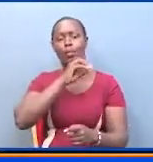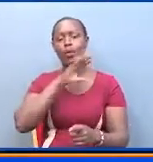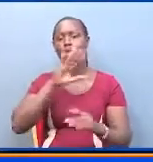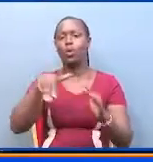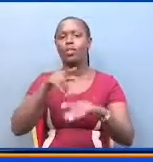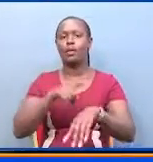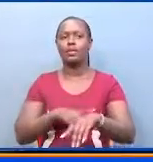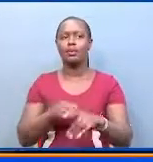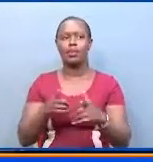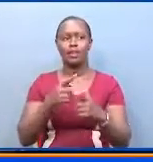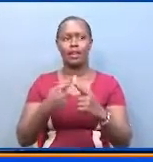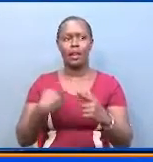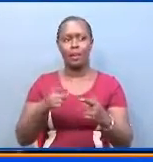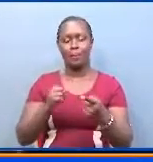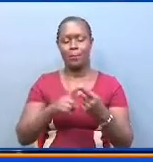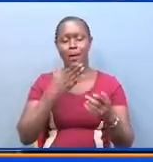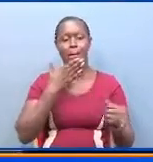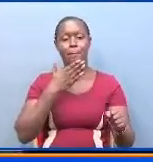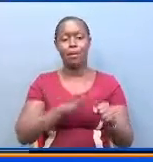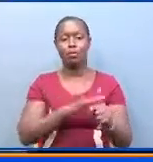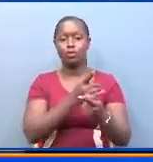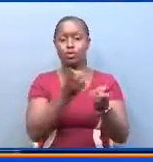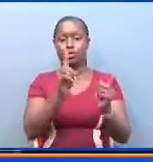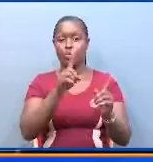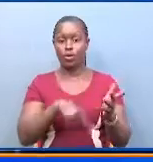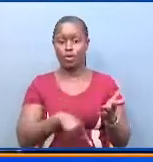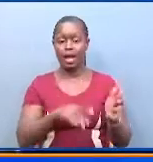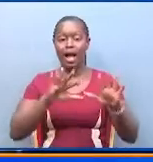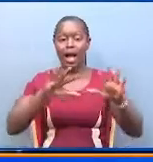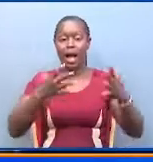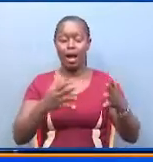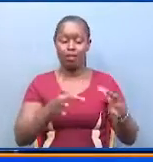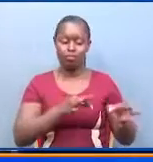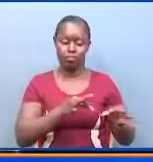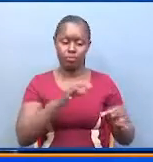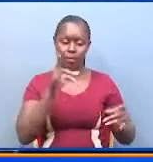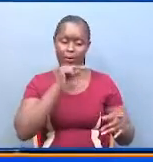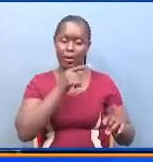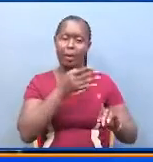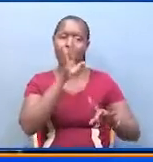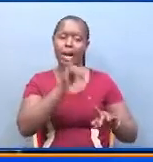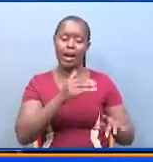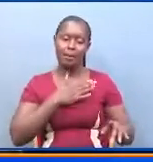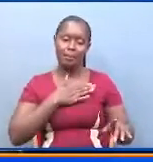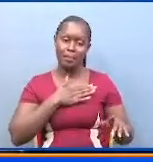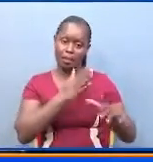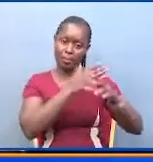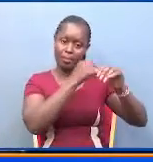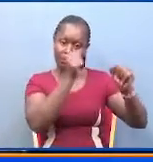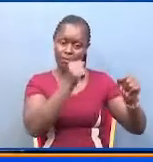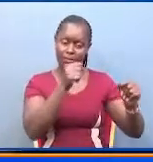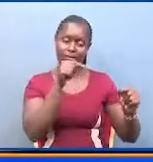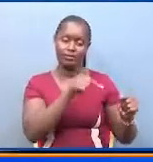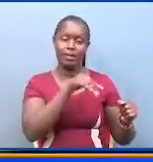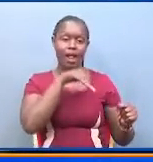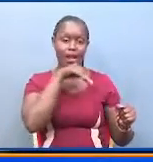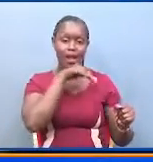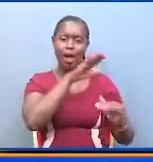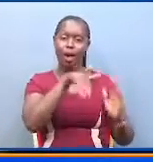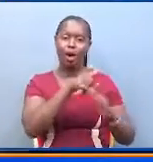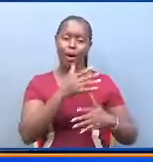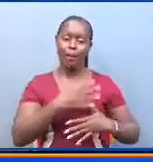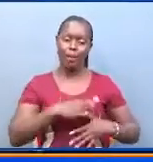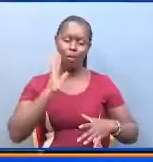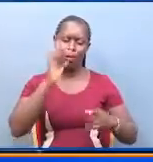mahali. Mimi na wahakikishia vile nimeelezewa na rais mtarajiwa, kila mtu atakuwa